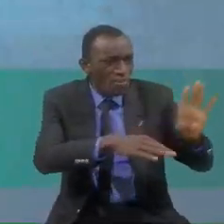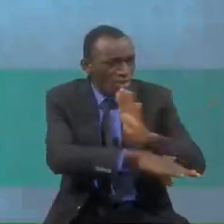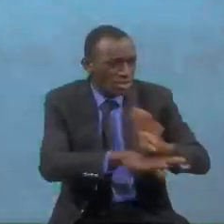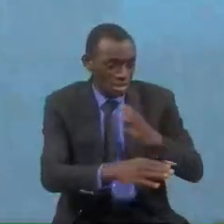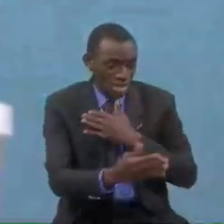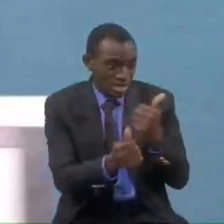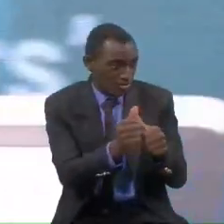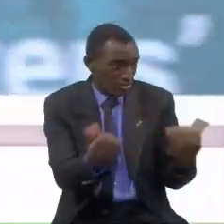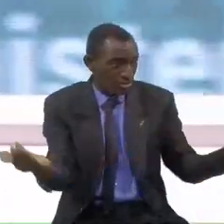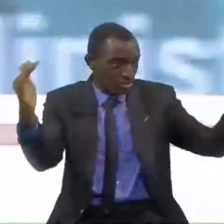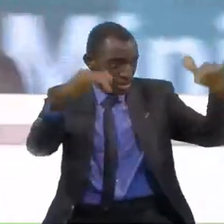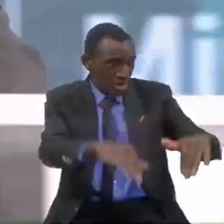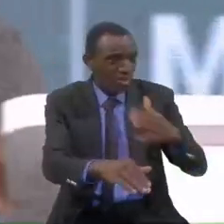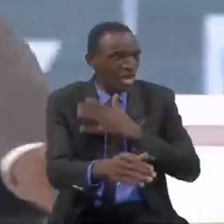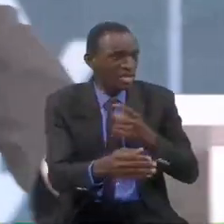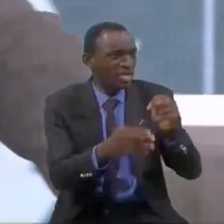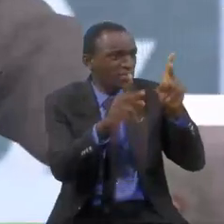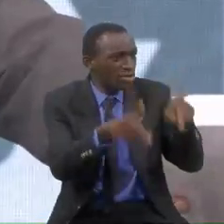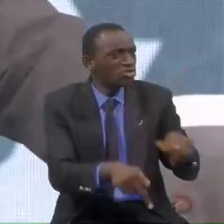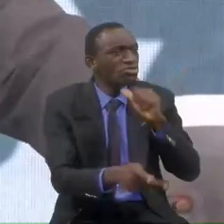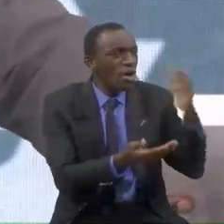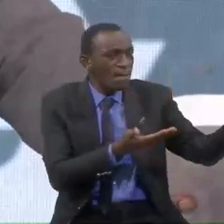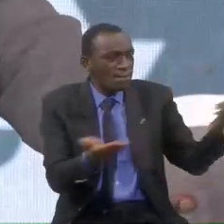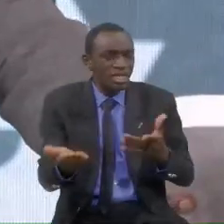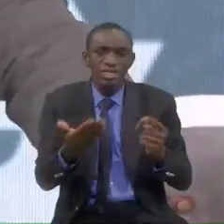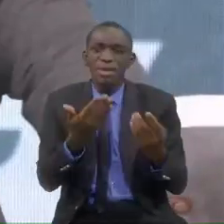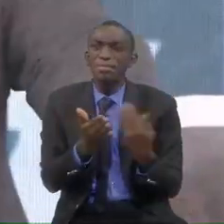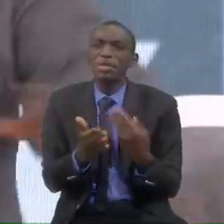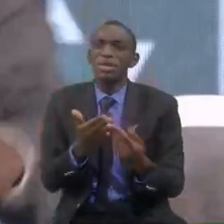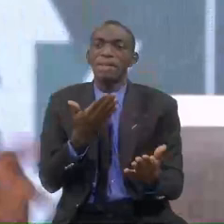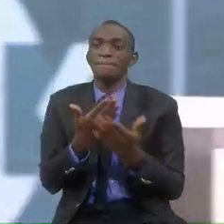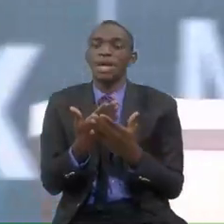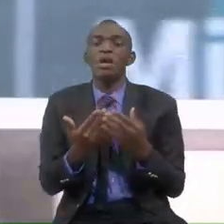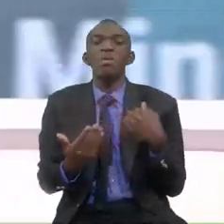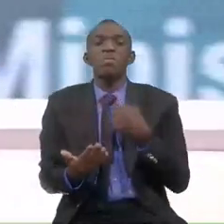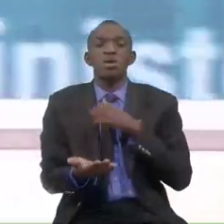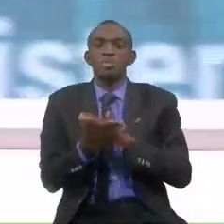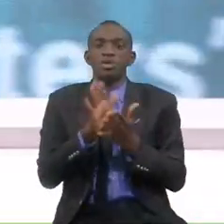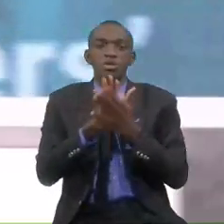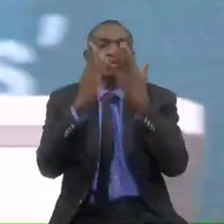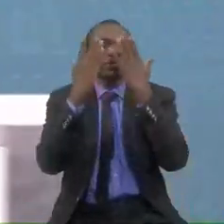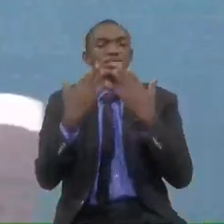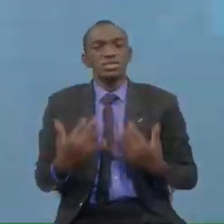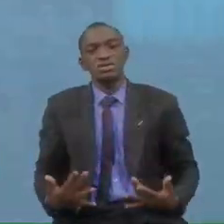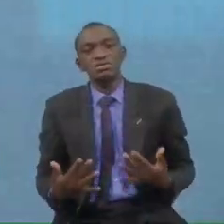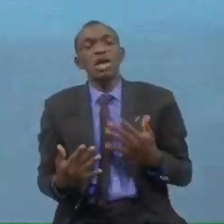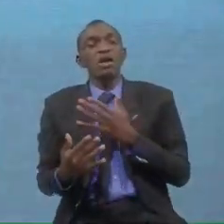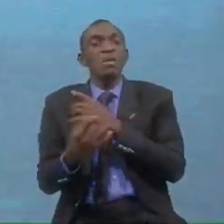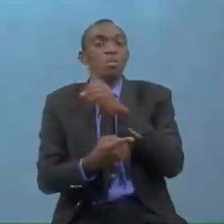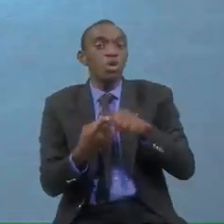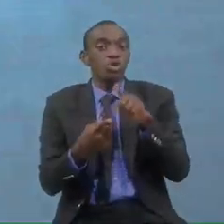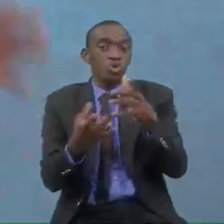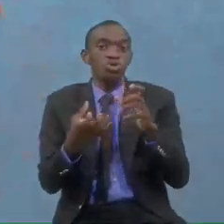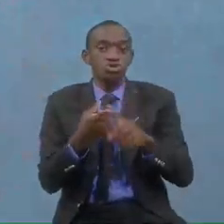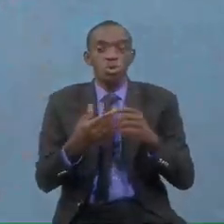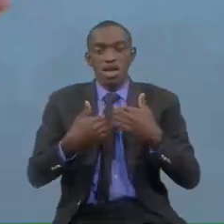affaires et tout s'est effondré et la personne ne lui ramène plus l'argent. Alors on est triste lorsqu'on veut avoir